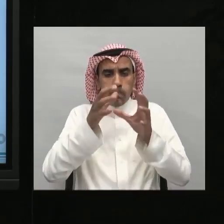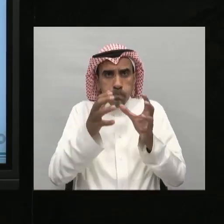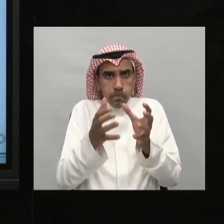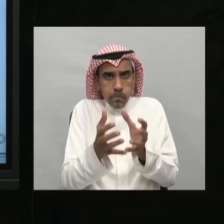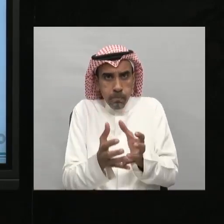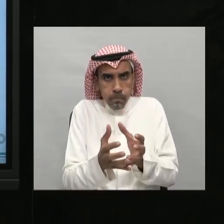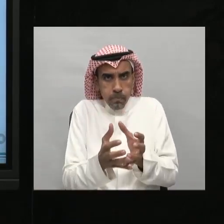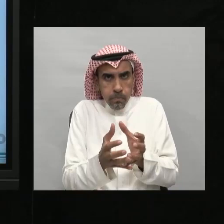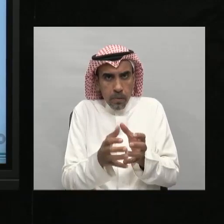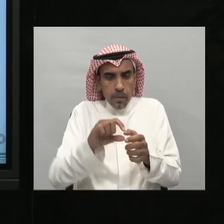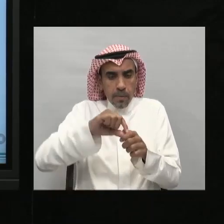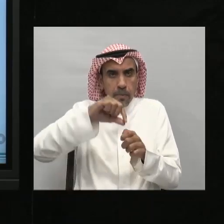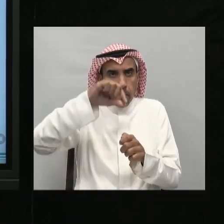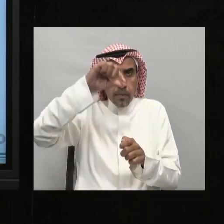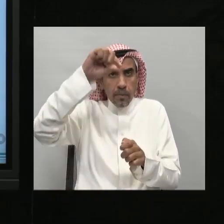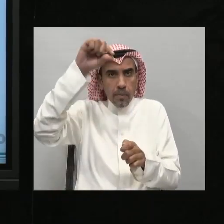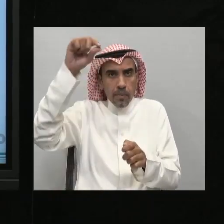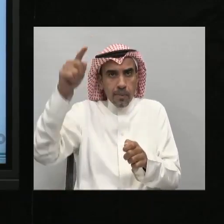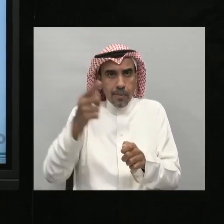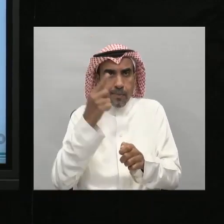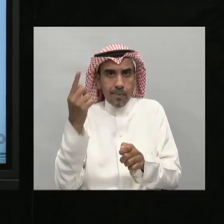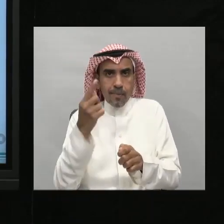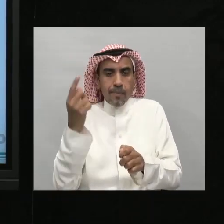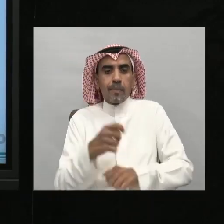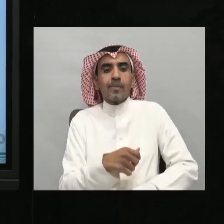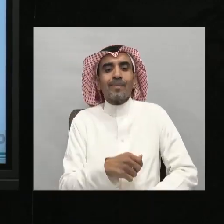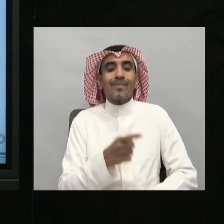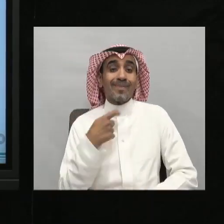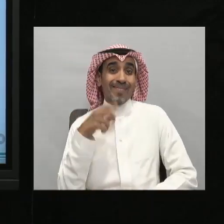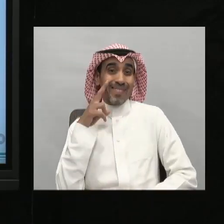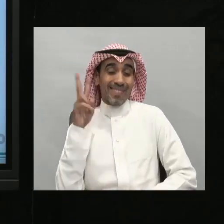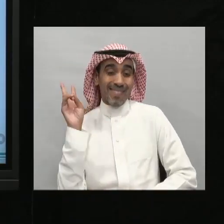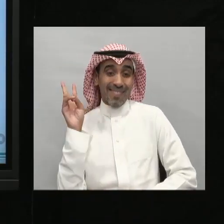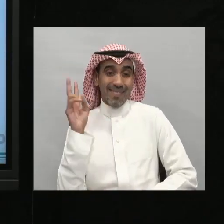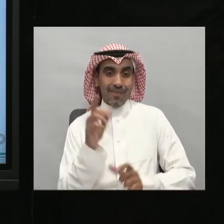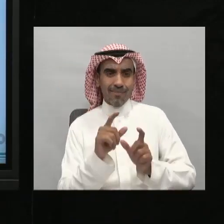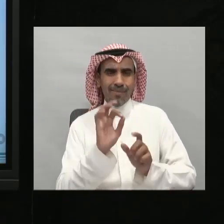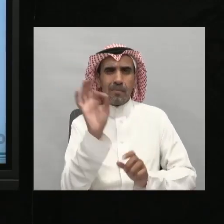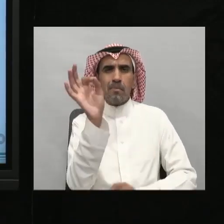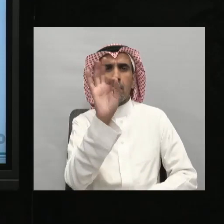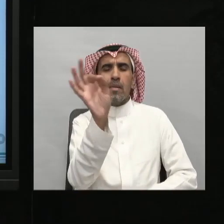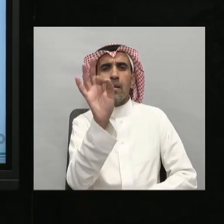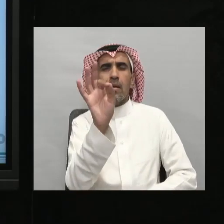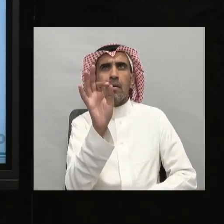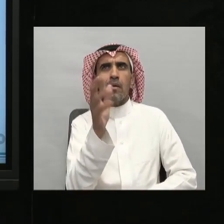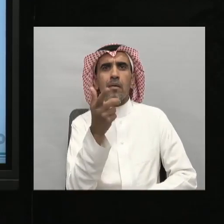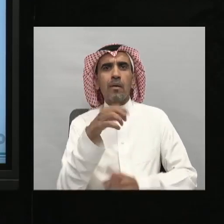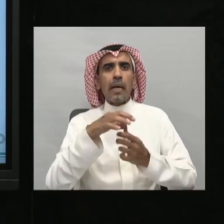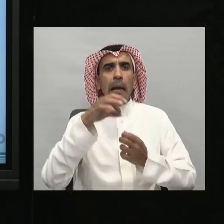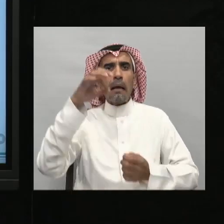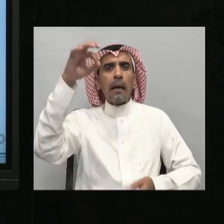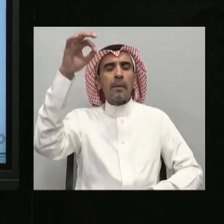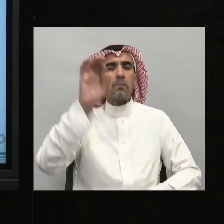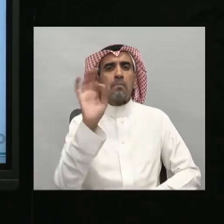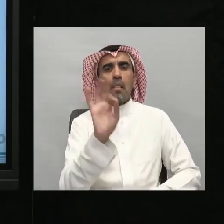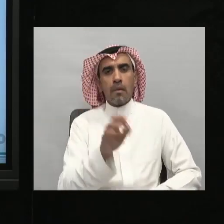تحتوي أنبوبا ملتفا. فلاحظ هنا لدينا كما نلاحظ هنا أنبوب شبيه بماذا؟ شبيه بالخيط. أنبوب